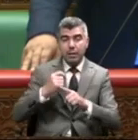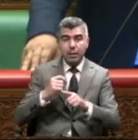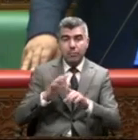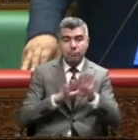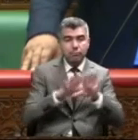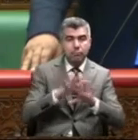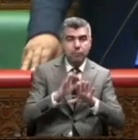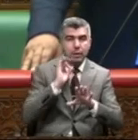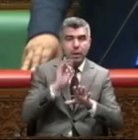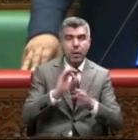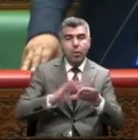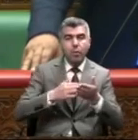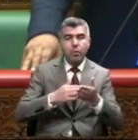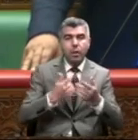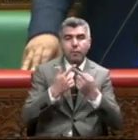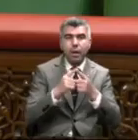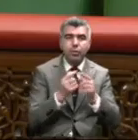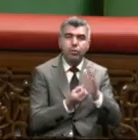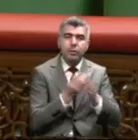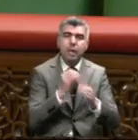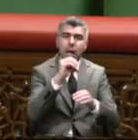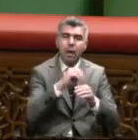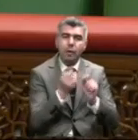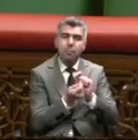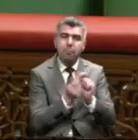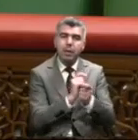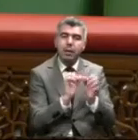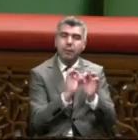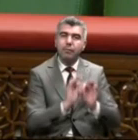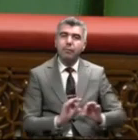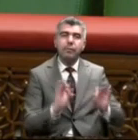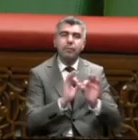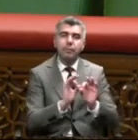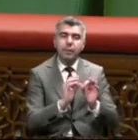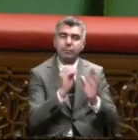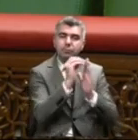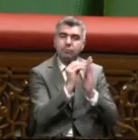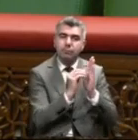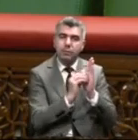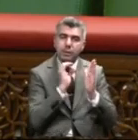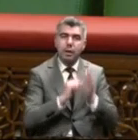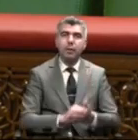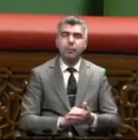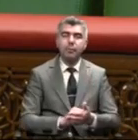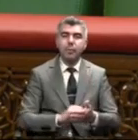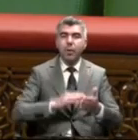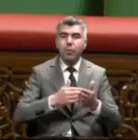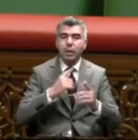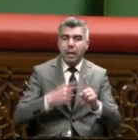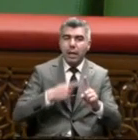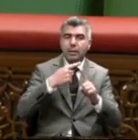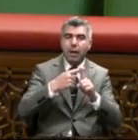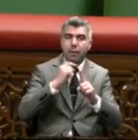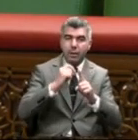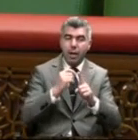قرارات سليمه لتجنب تجديد هذه البنود الغير مستغله بشكل كامل او ليست لها قيمه مضافه